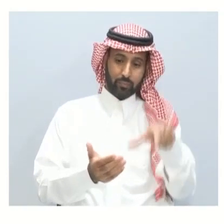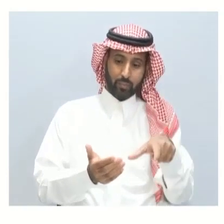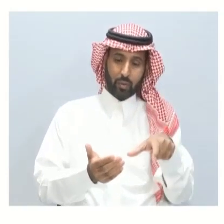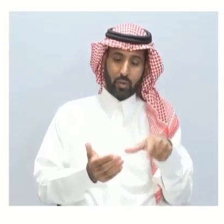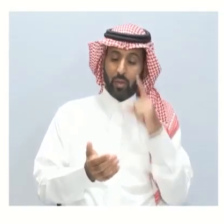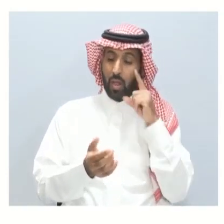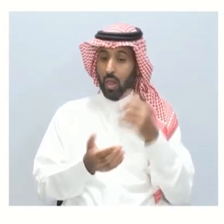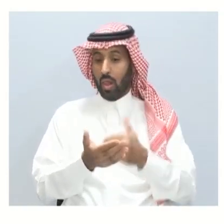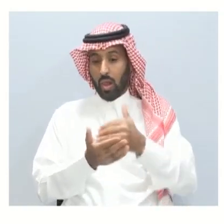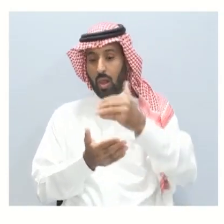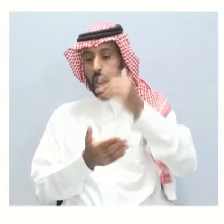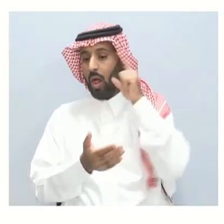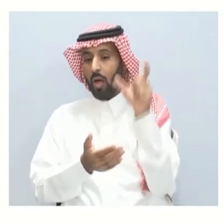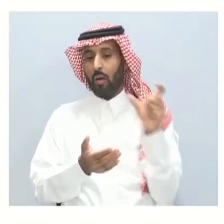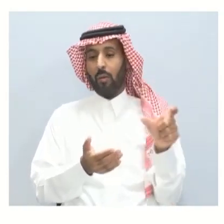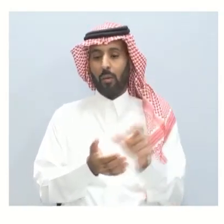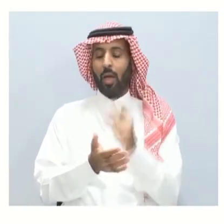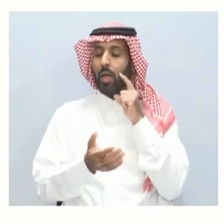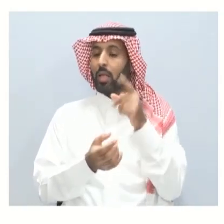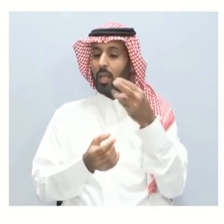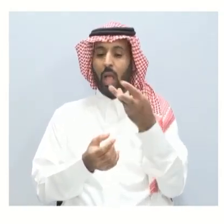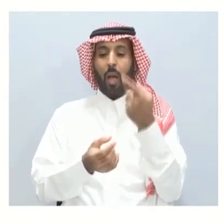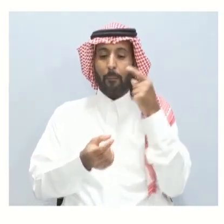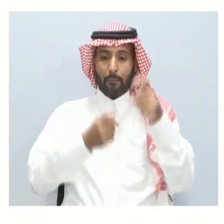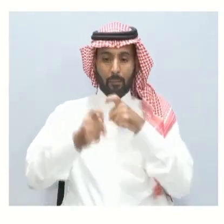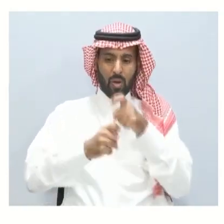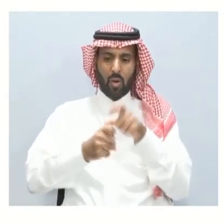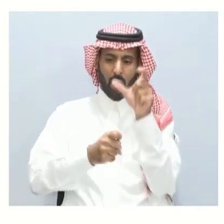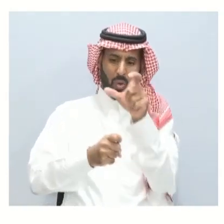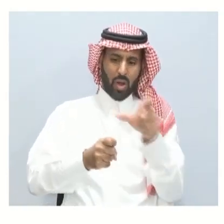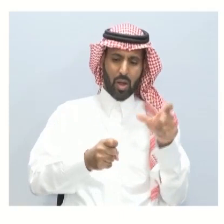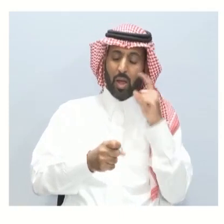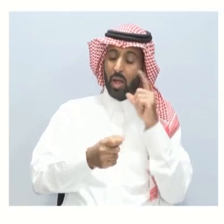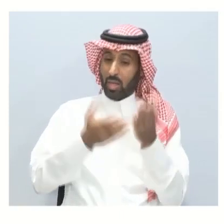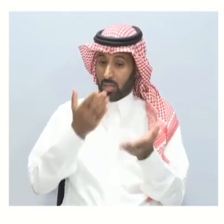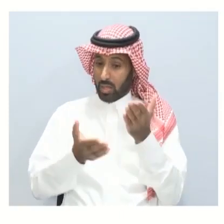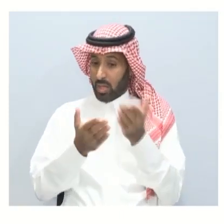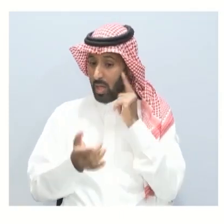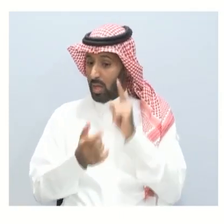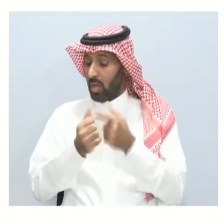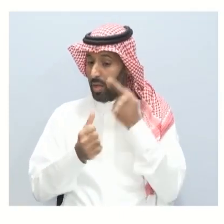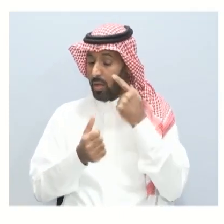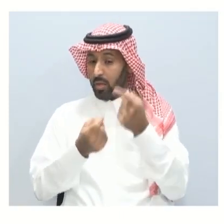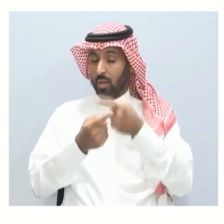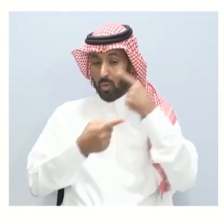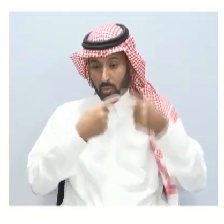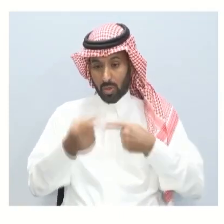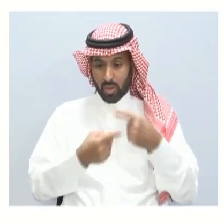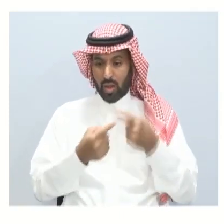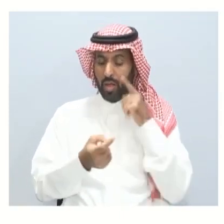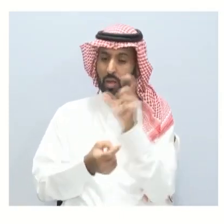ترتيب العناصر وفق التوزيع الالكتروني الكترونات التكافؤ الالكترونات التكافؤ والدورات